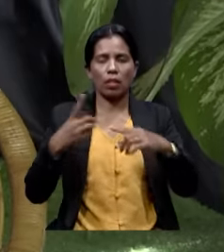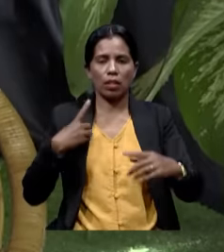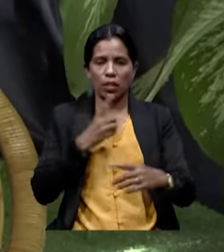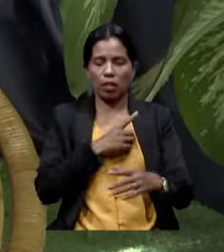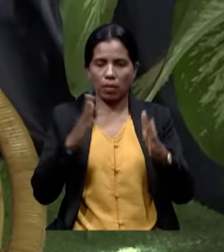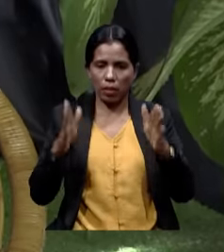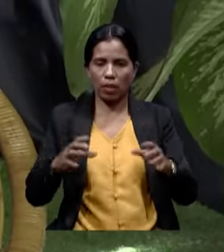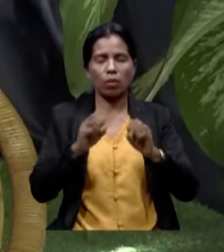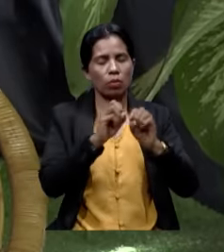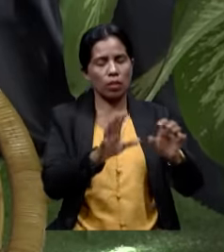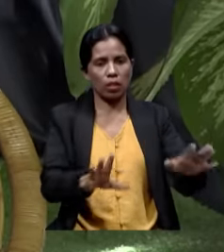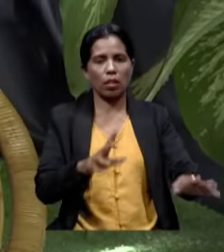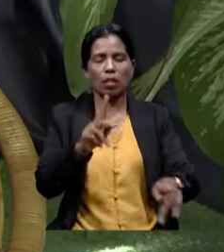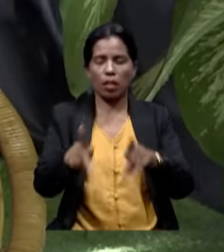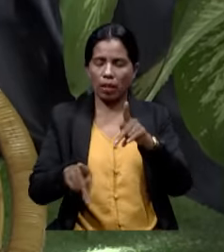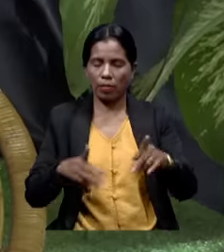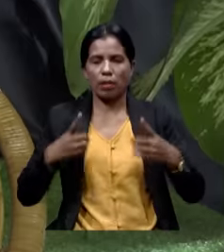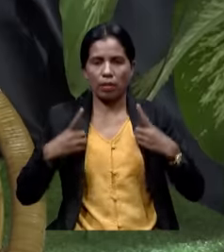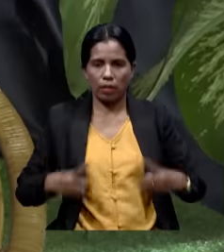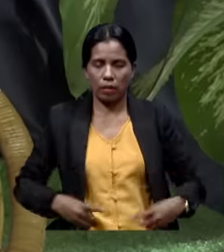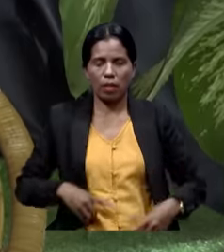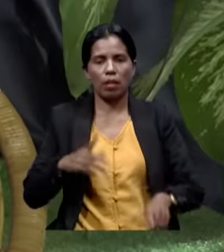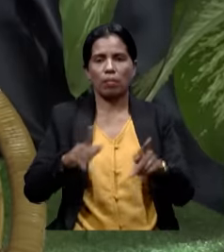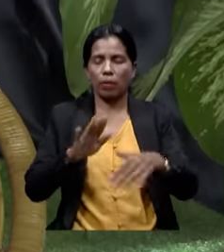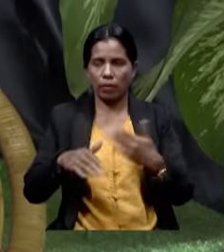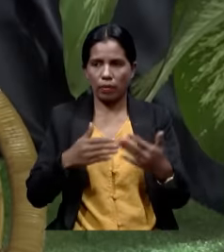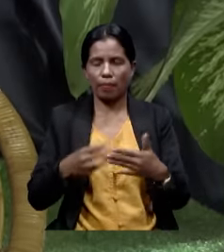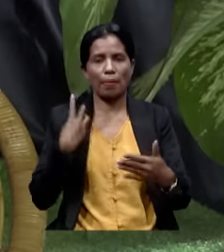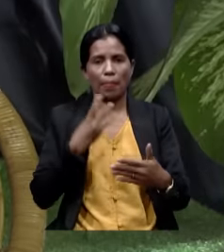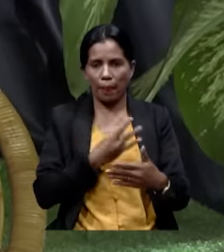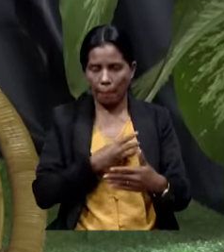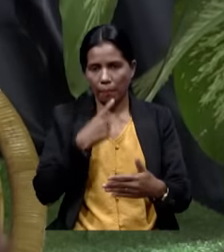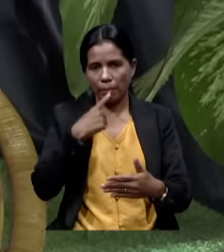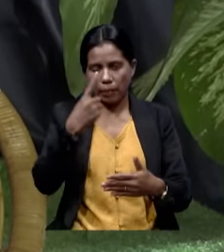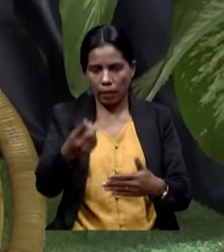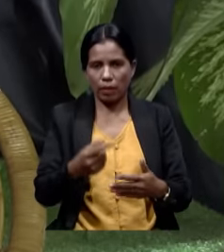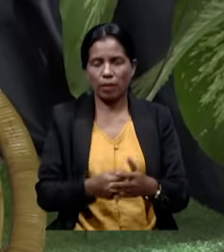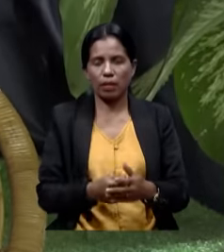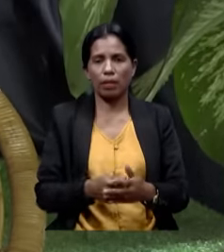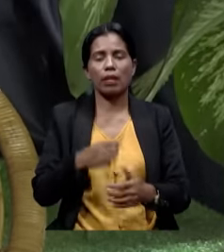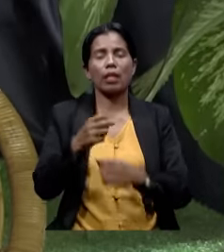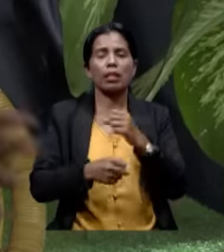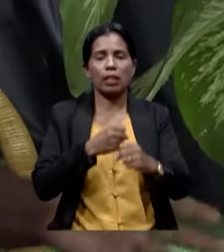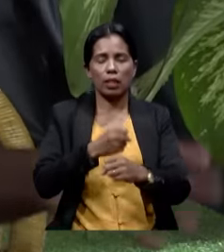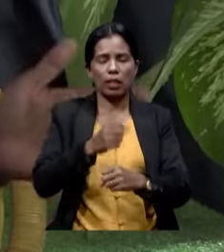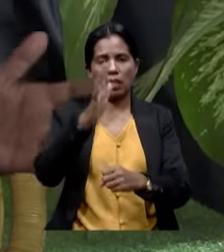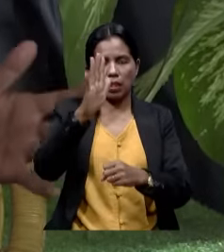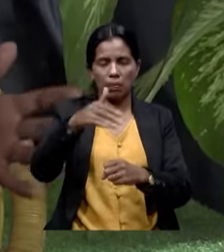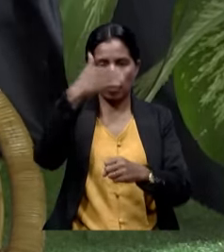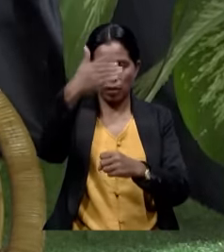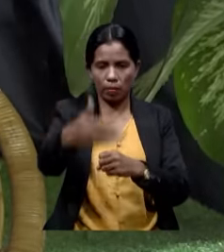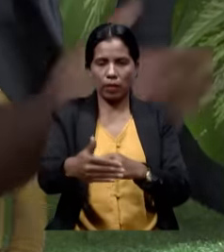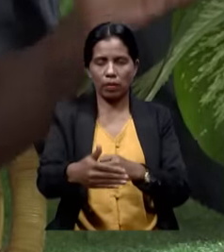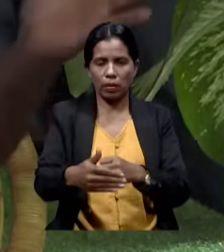abandona dignidade povo mobere nian. Ami suzere hela para periode tina lima espaço palacio ida